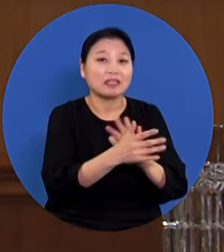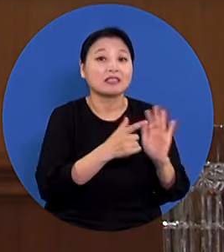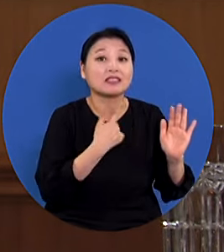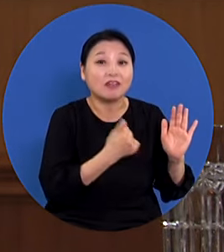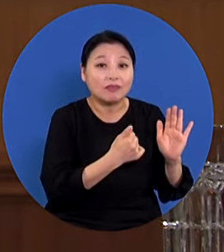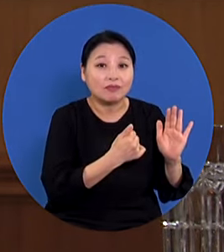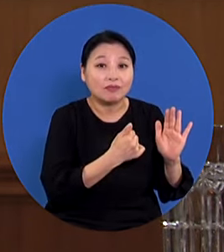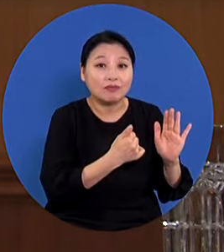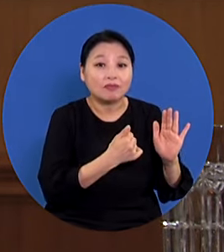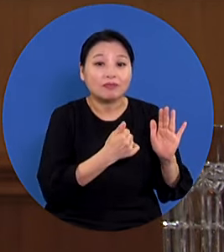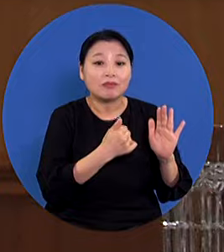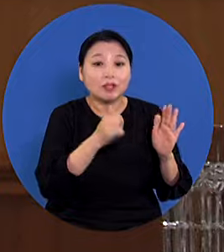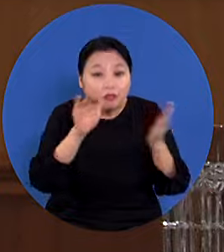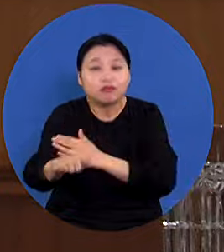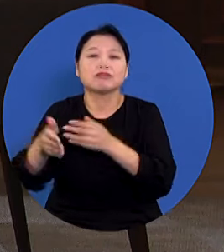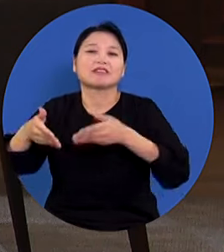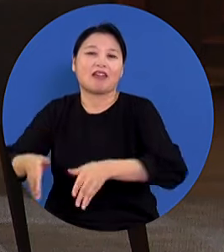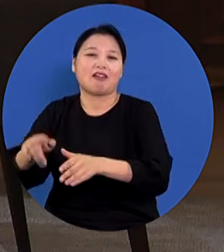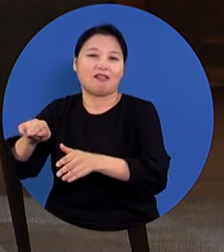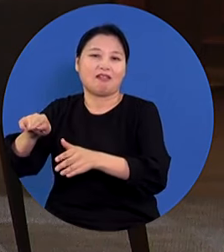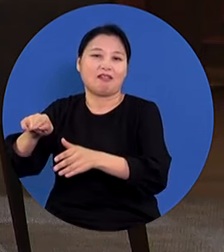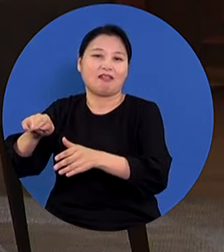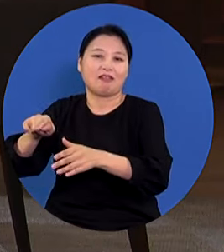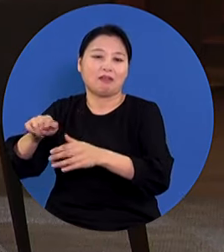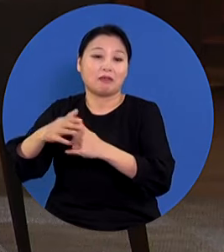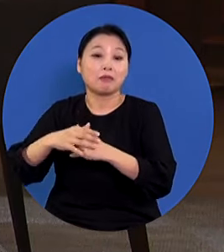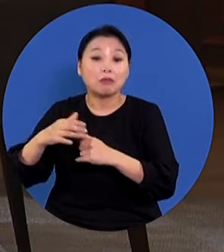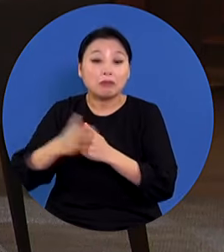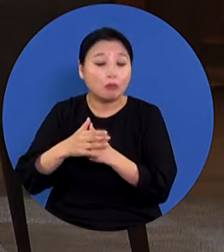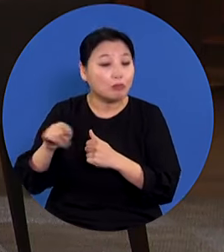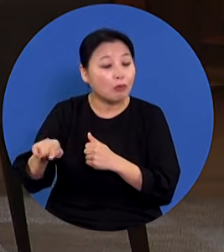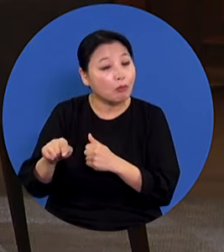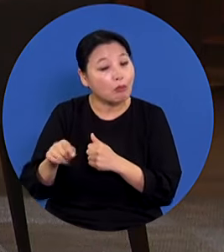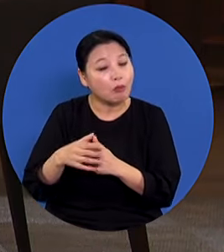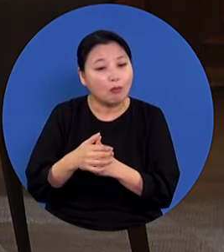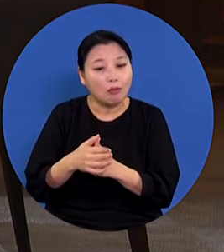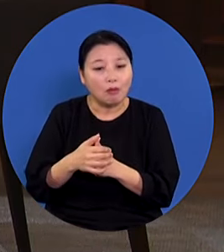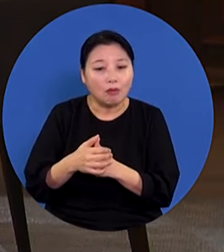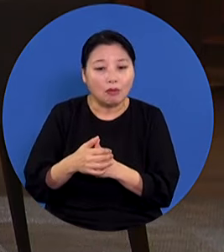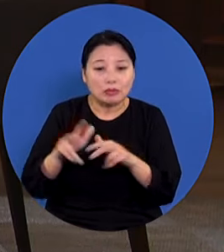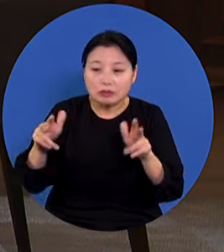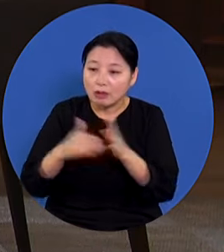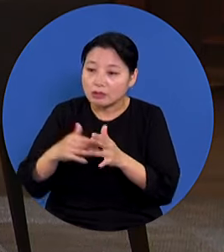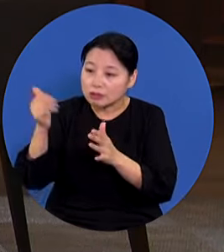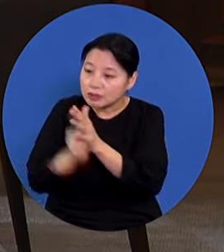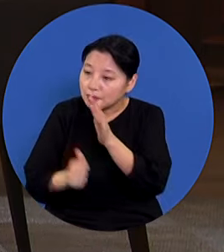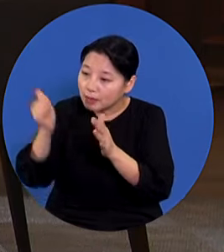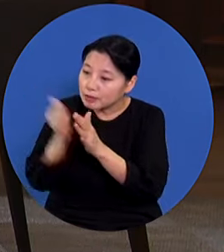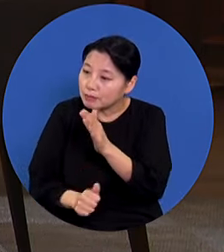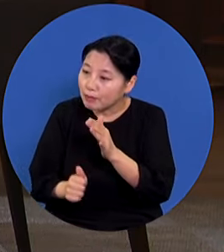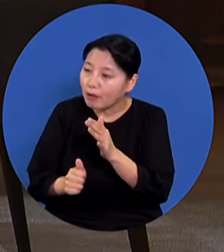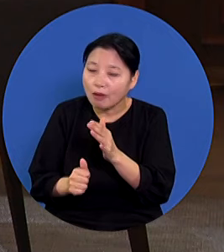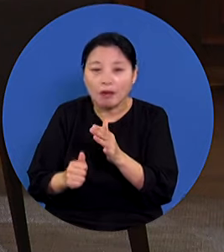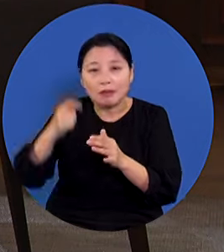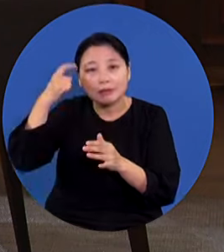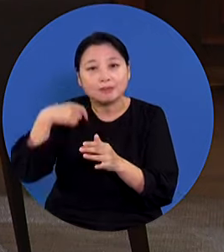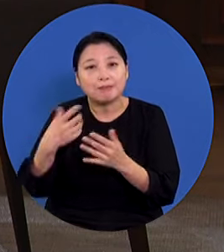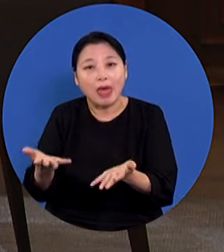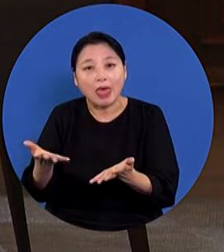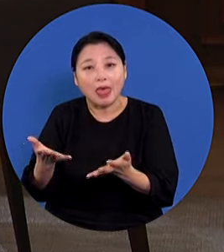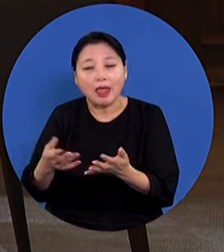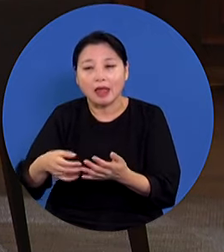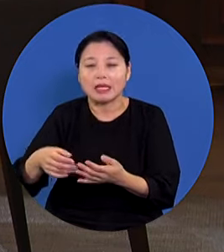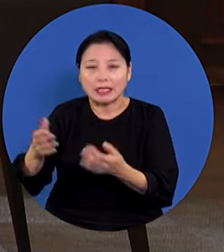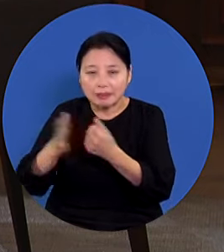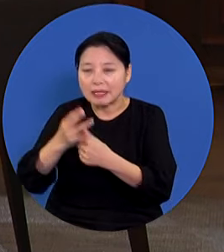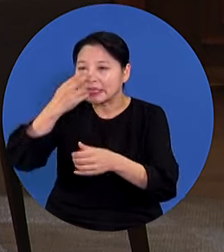상황에서 태어났으니까. 태어났기 때문에 그 다음 단계 하는 그런 새로운 예. 도전하는 그런 방식에 익숙해야 되고 그렇죠. 그런 걸 이제